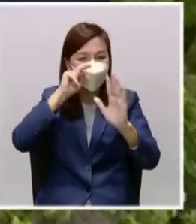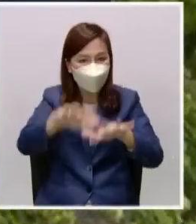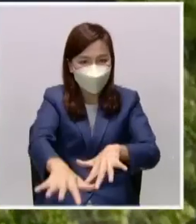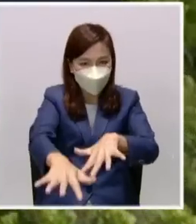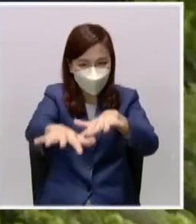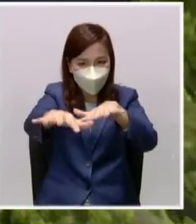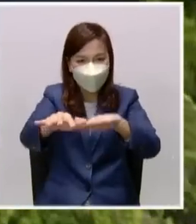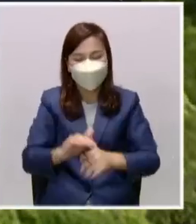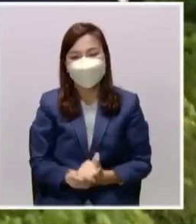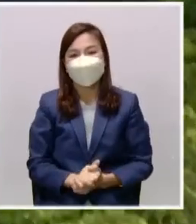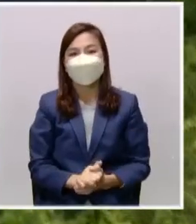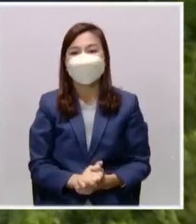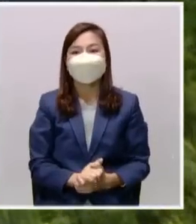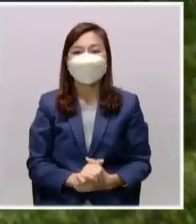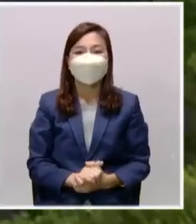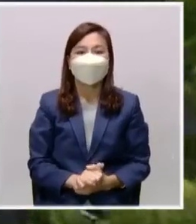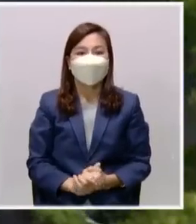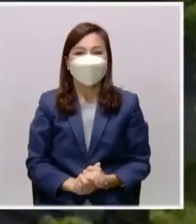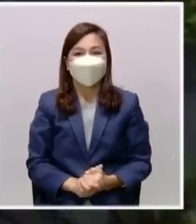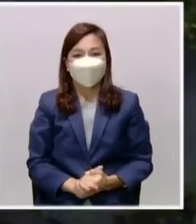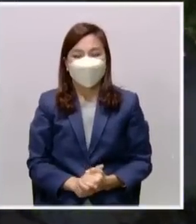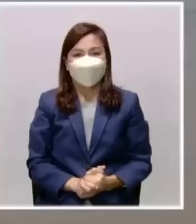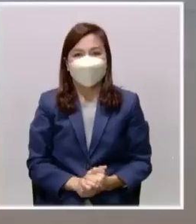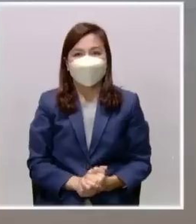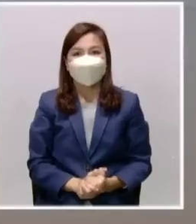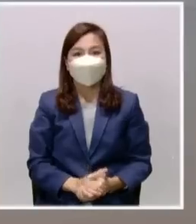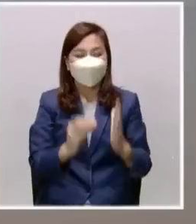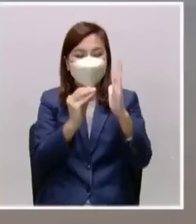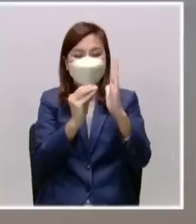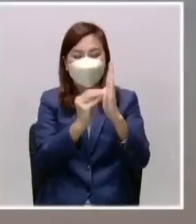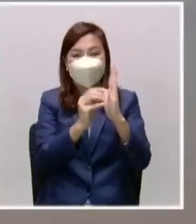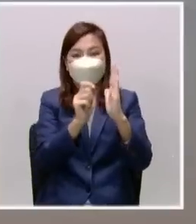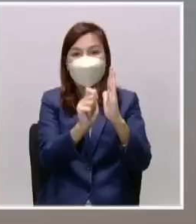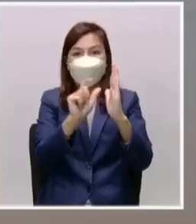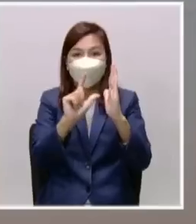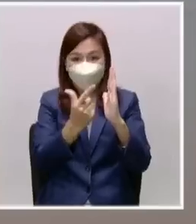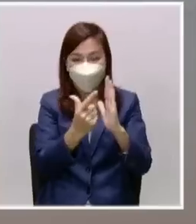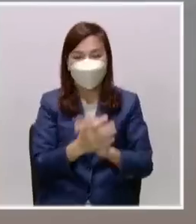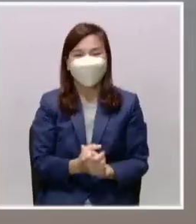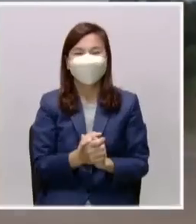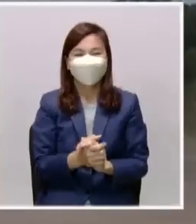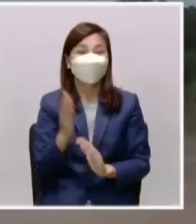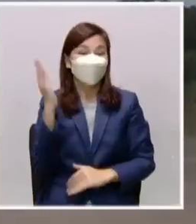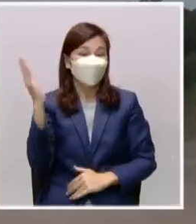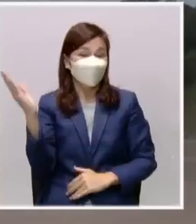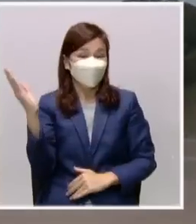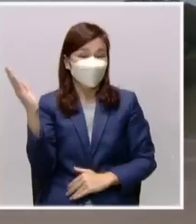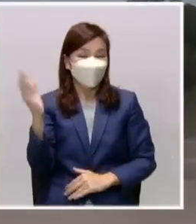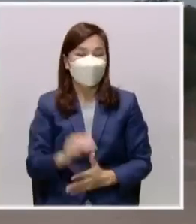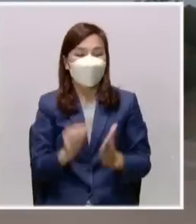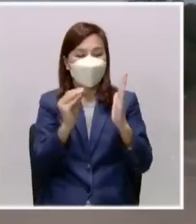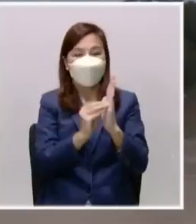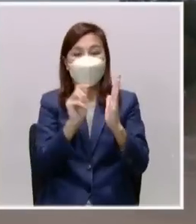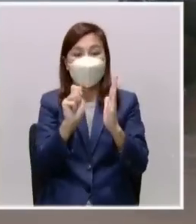เห็นจะภาพมุมสูงนี้เลยนะครับอ่าส่วนทางด้านจังหวัดอ่างทองนะครับสถานการณ์น้ำในคลองโผงเผงตำบลของ